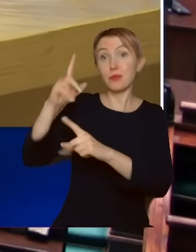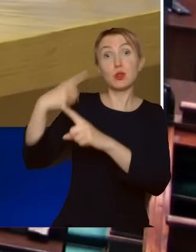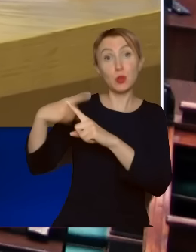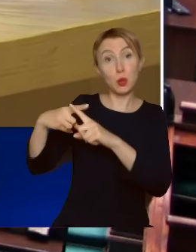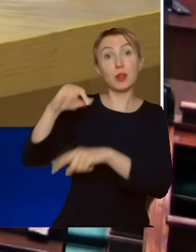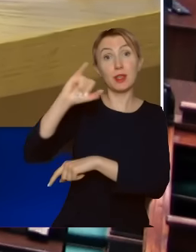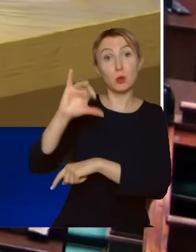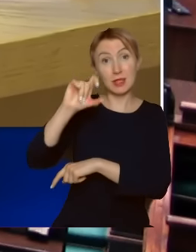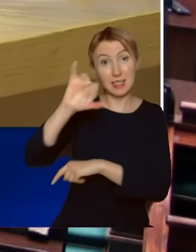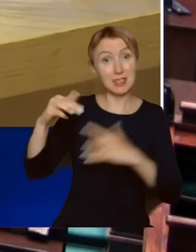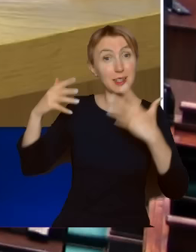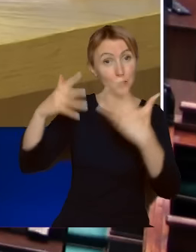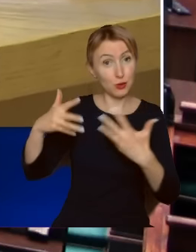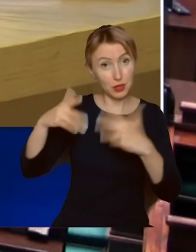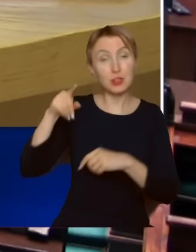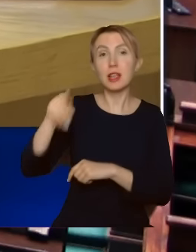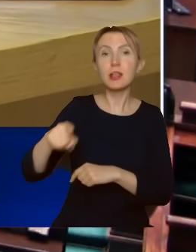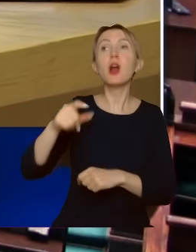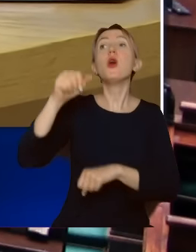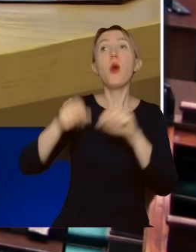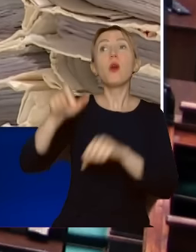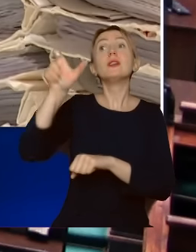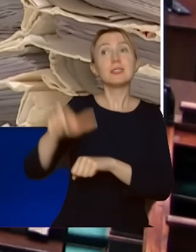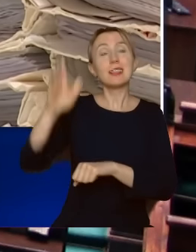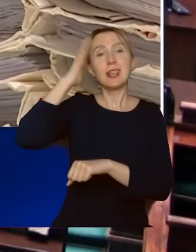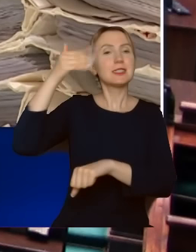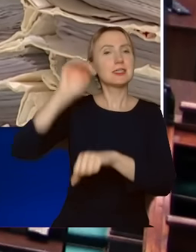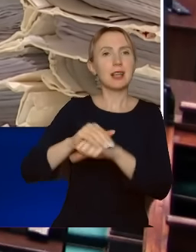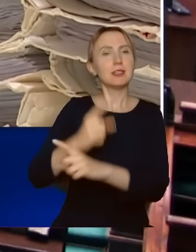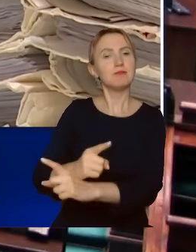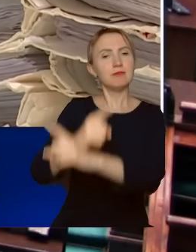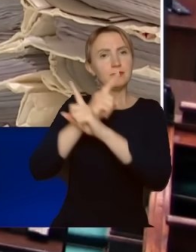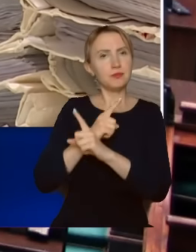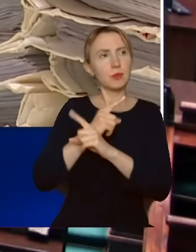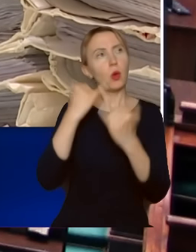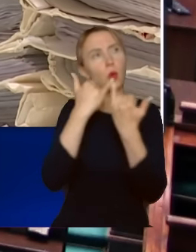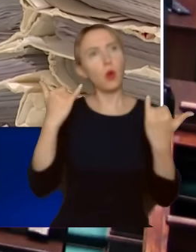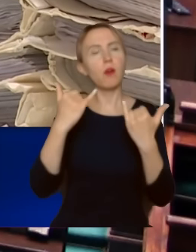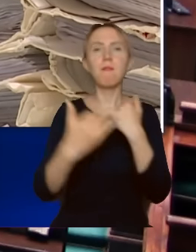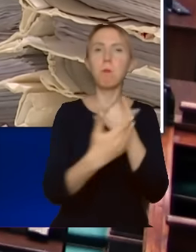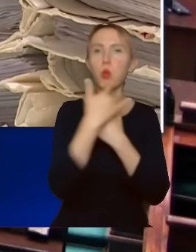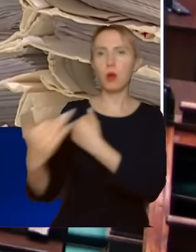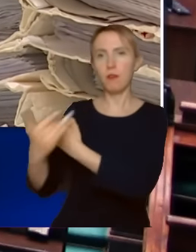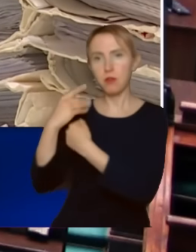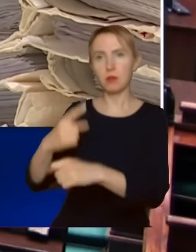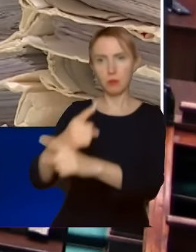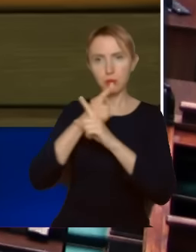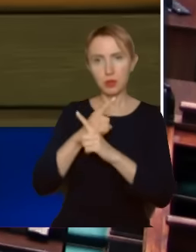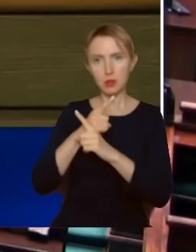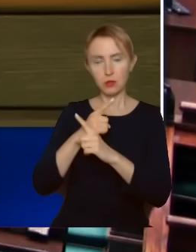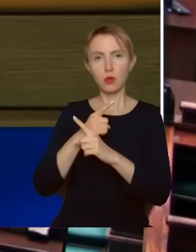że ten sędzia zgadza z tym iż niezależność od jakichkolwiek nacisków w sprawie jest jedną z